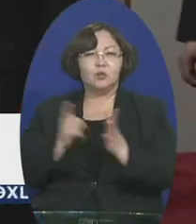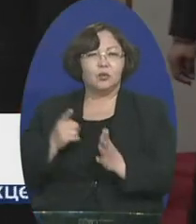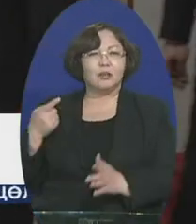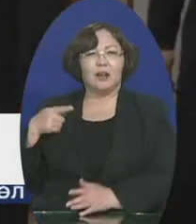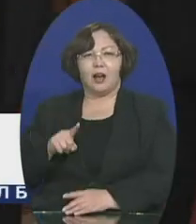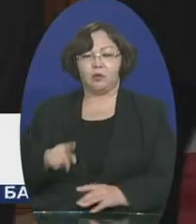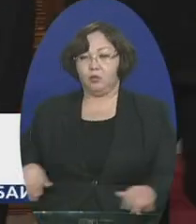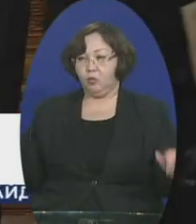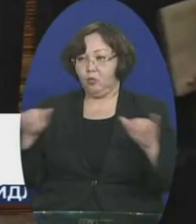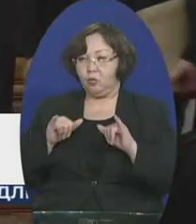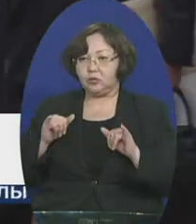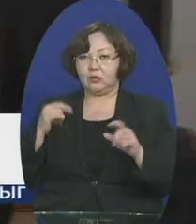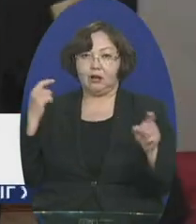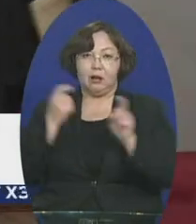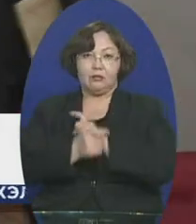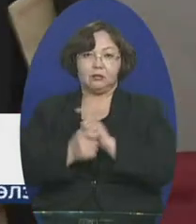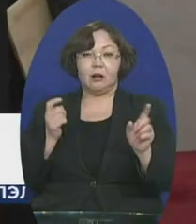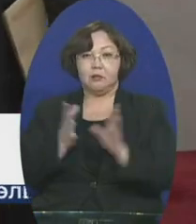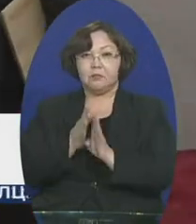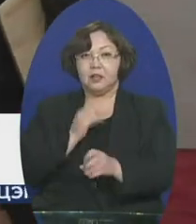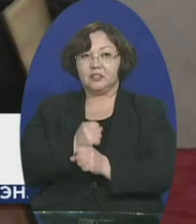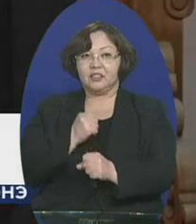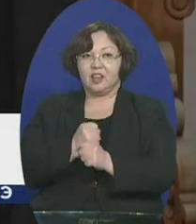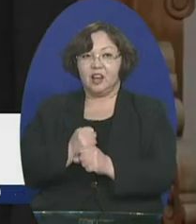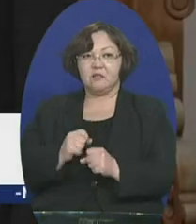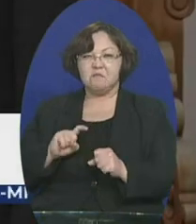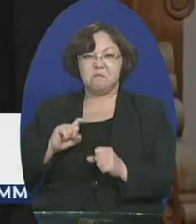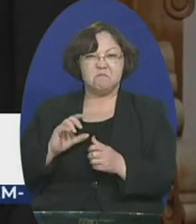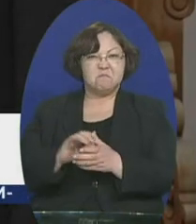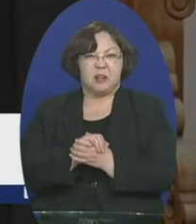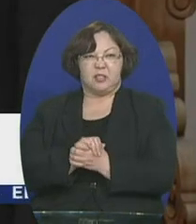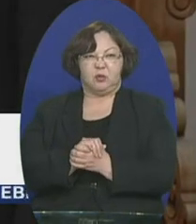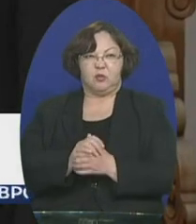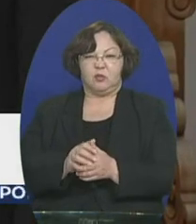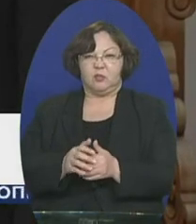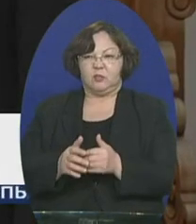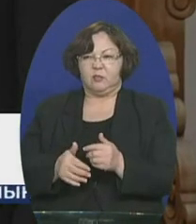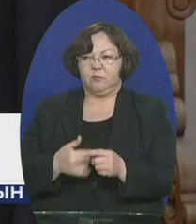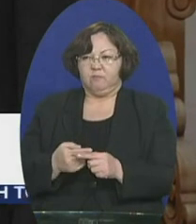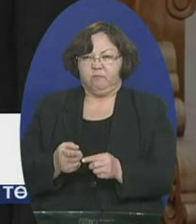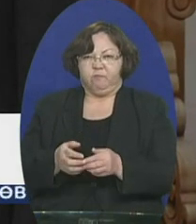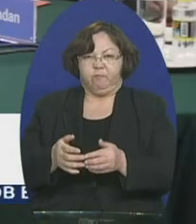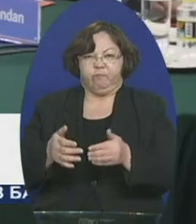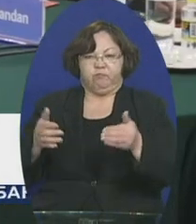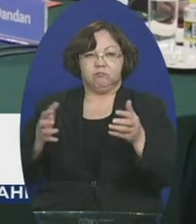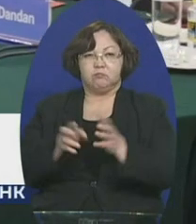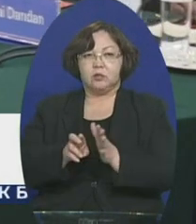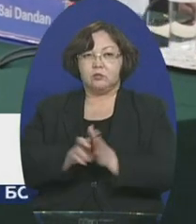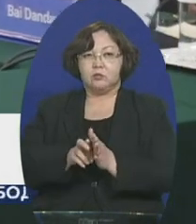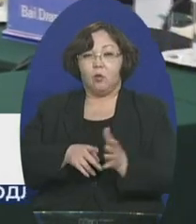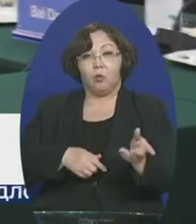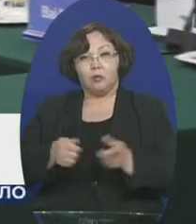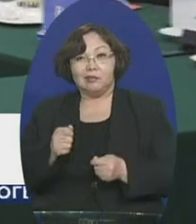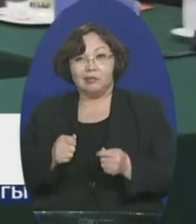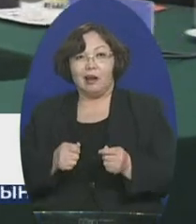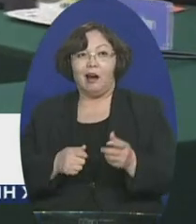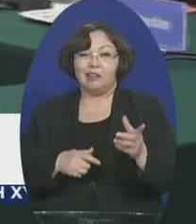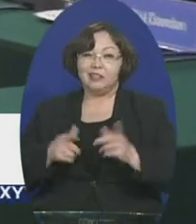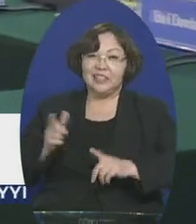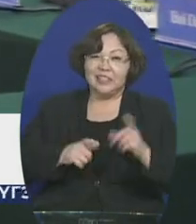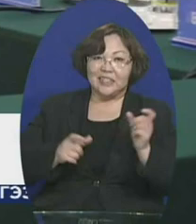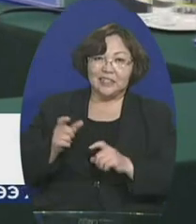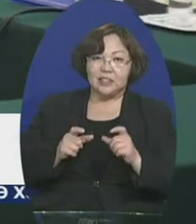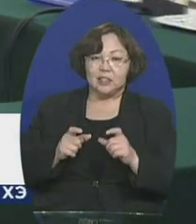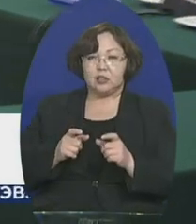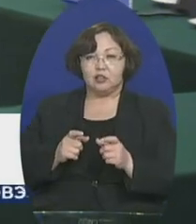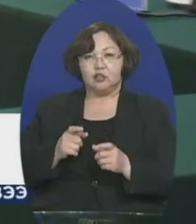хоёр улсын хоорондын хамтын ялгааг бэхжүүлэн өргөжүүлэх чухал ач холбогдолтой. Энэ удаагийн уулзалтаар тэр дундаа худалдаалтаа, эдийн